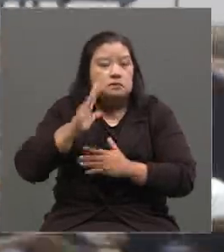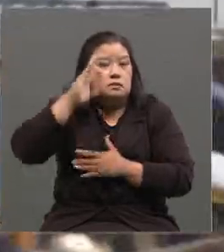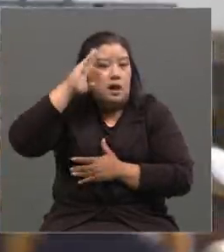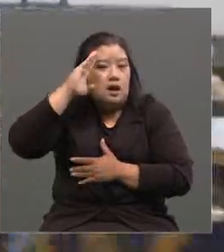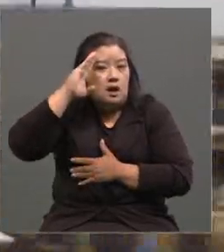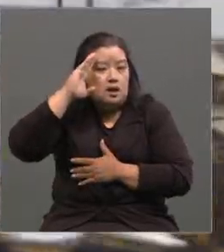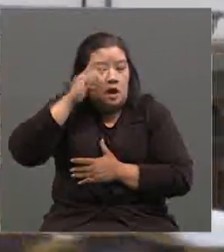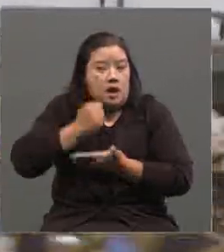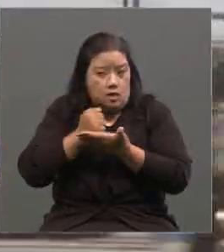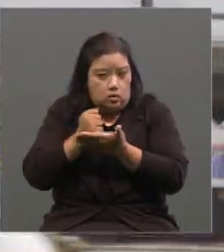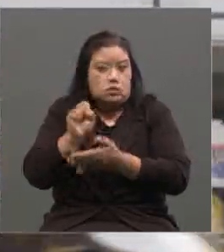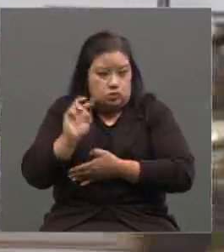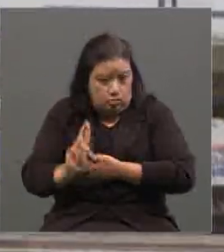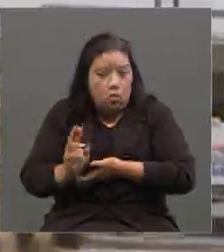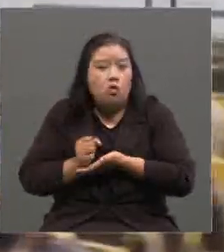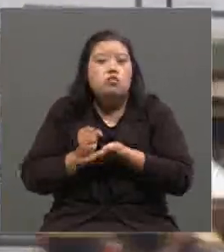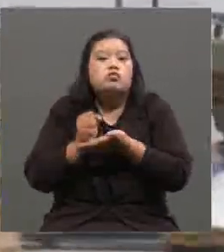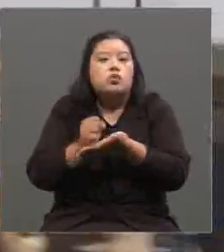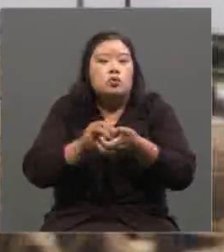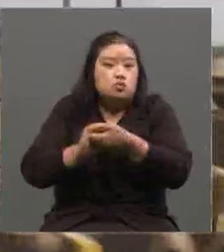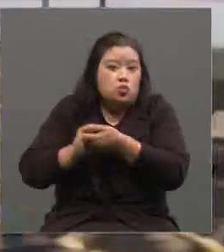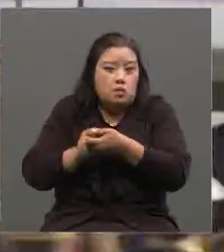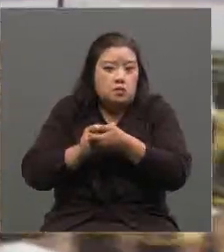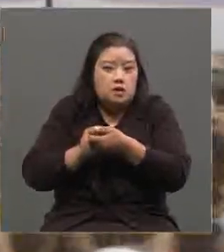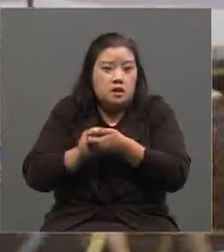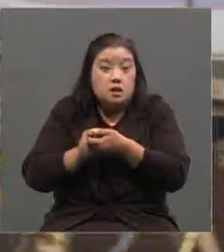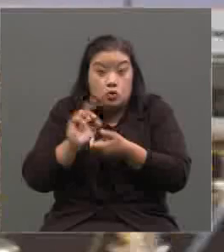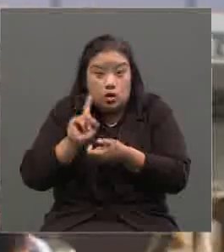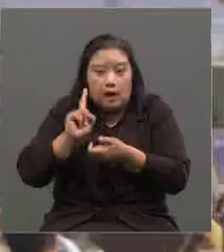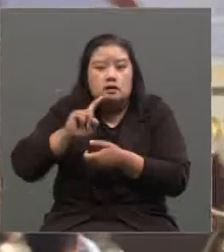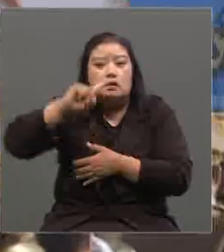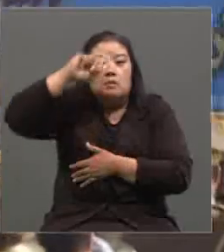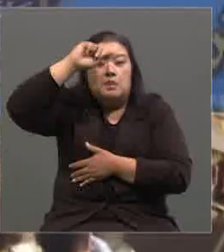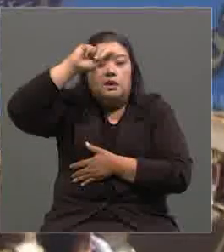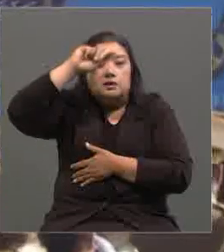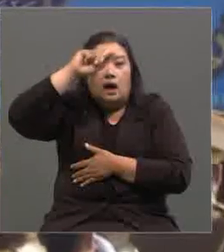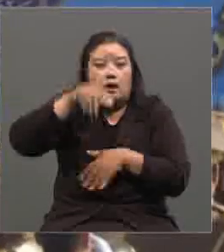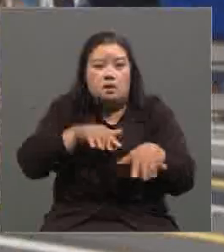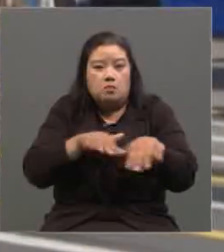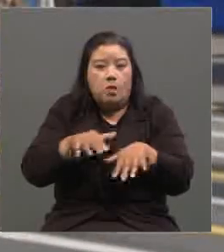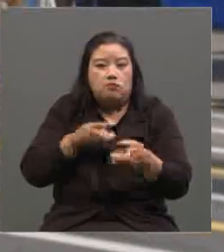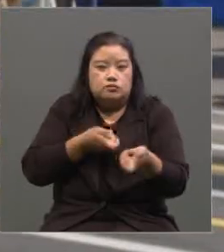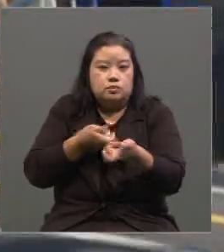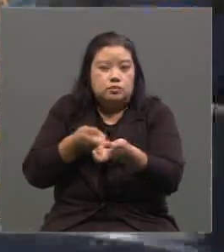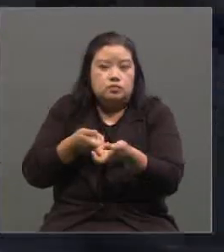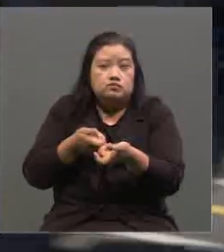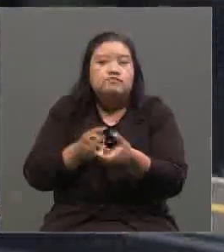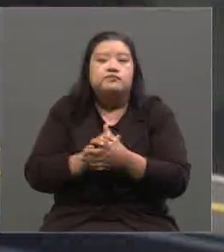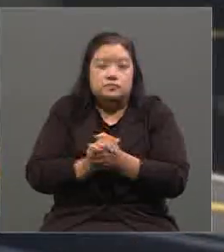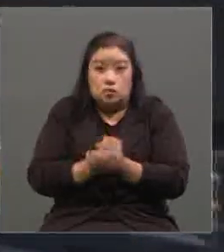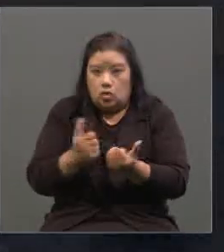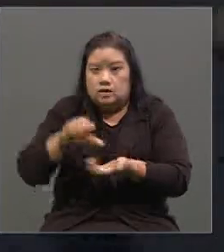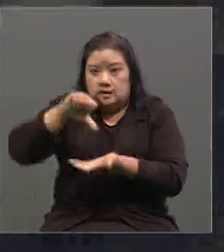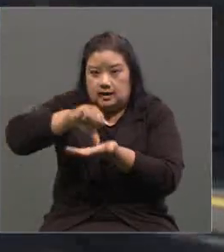เพื่อเป็นกำลังสำรองในการเอ่อร่วมรบเคียงบากเคียงไหลกับกับกลุ่มฮามาสในปาเลสไตน์แล้วรายงานยังยืนยันด้วยนะครับว่าเวลานี้